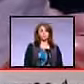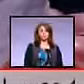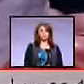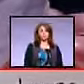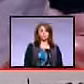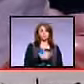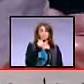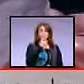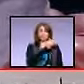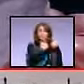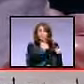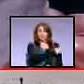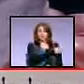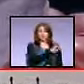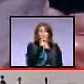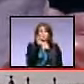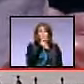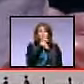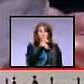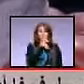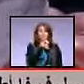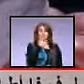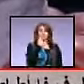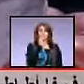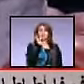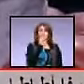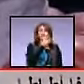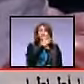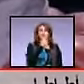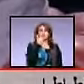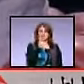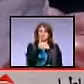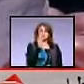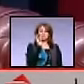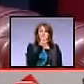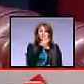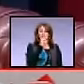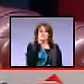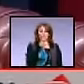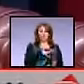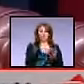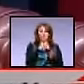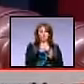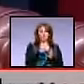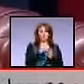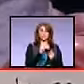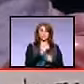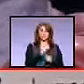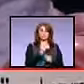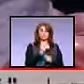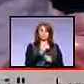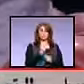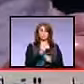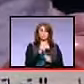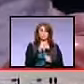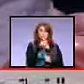التجربة كانت مهمة، يضحك الصورة تطلع حلوة وطلعت الصورة حلوة. اتعرض الفيلم الحمد لله. انا عايز اعرف رد فعل الاستاذ